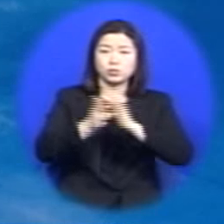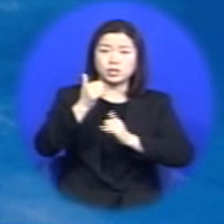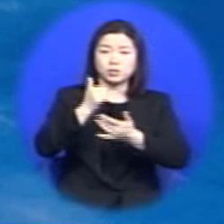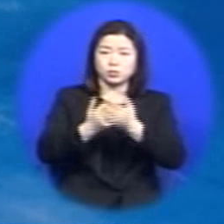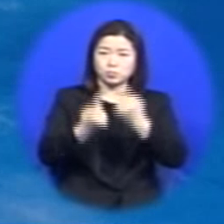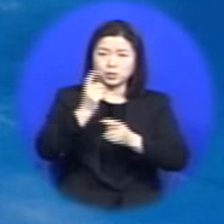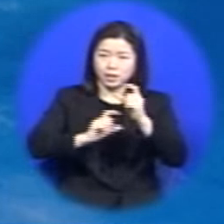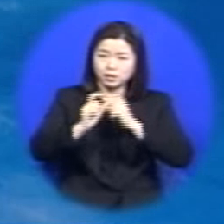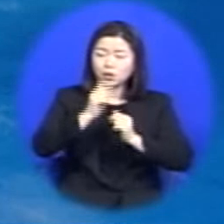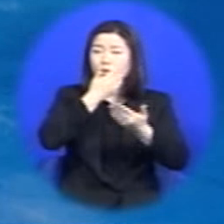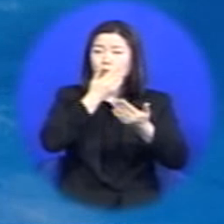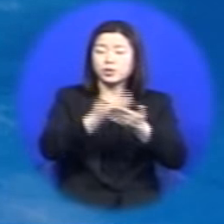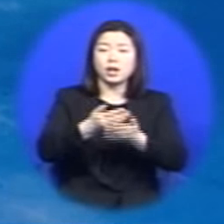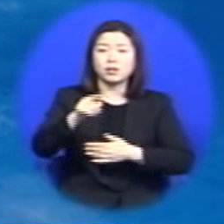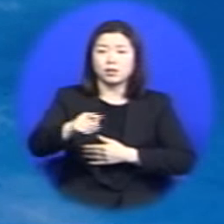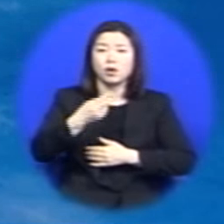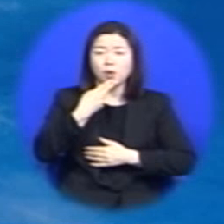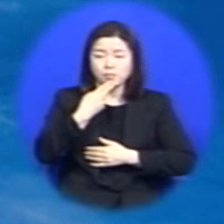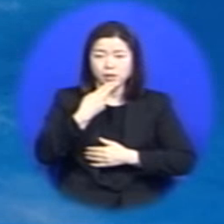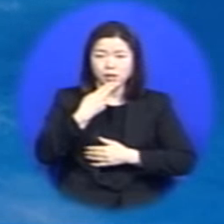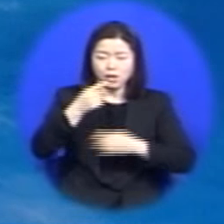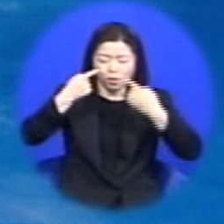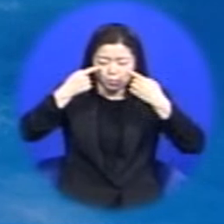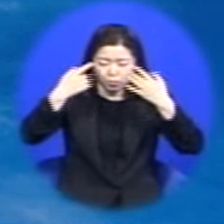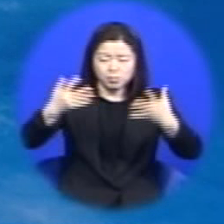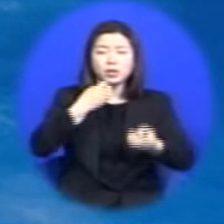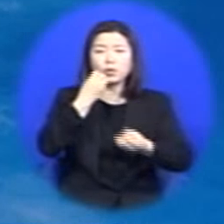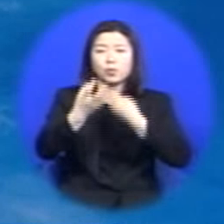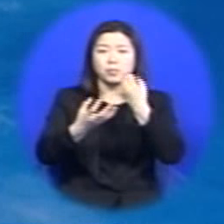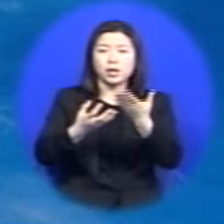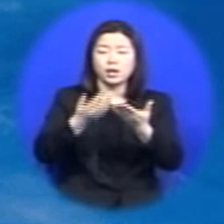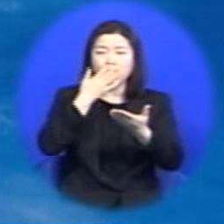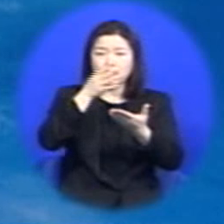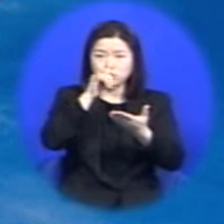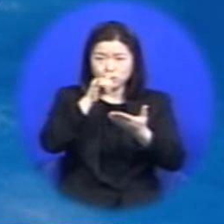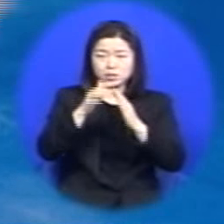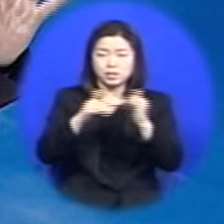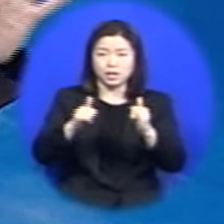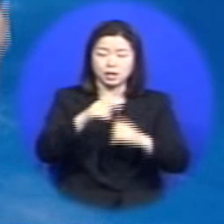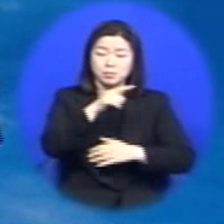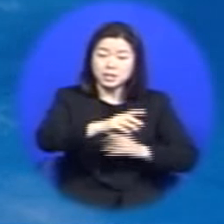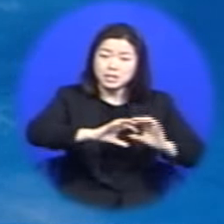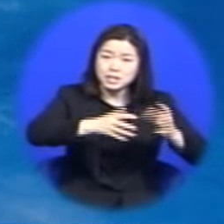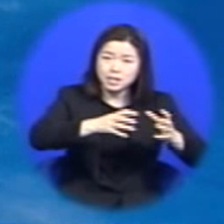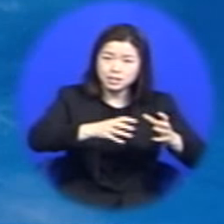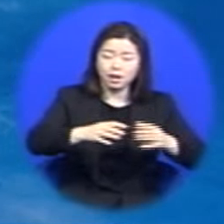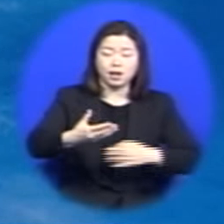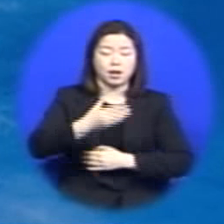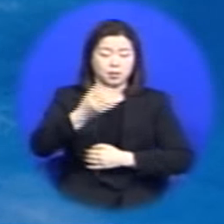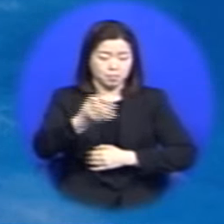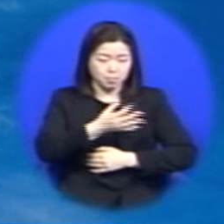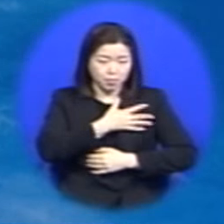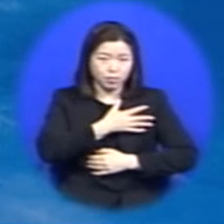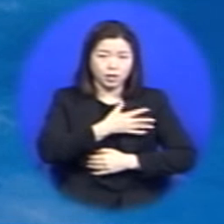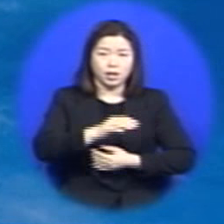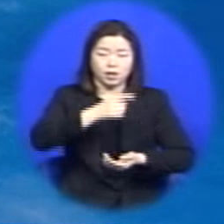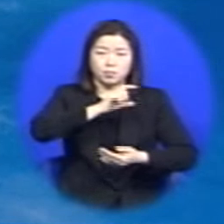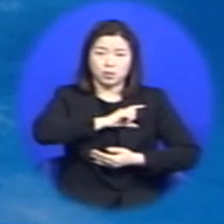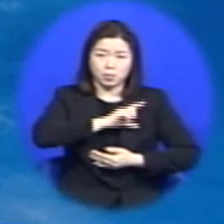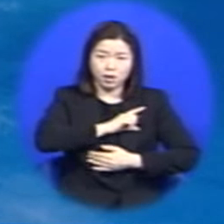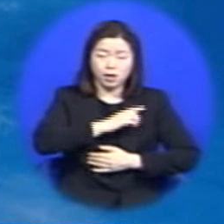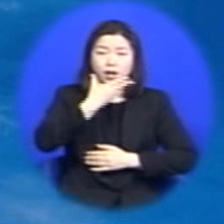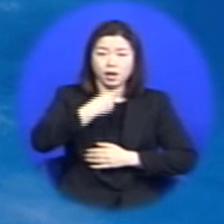없네. 분명히 고백할 수 있는 사람. 이 세상 명예 행복과 바꿀 수 없네.